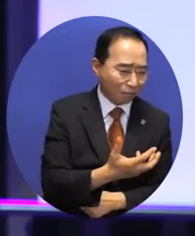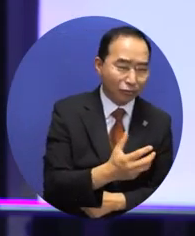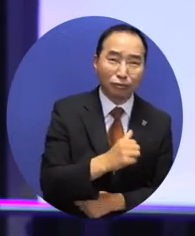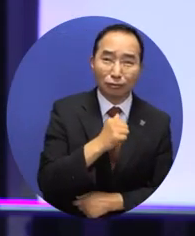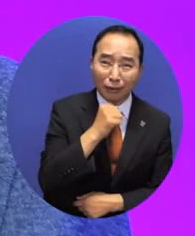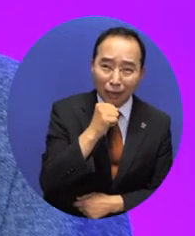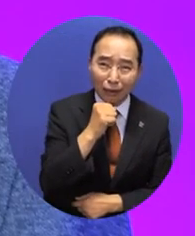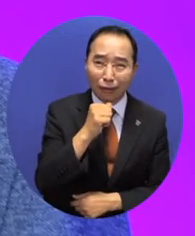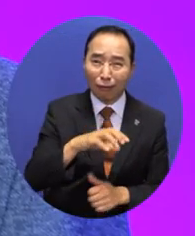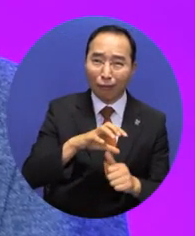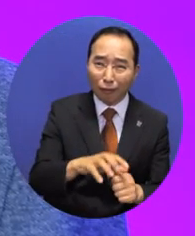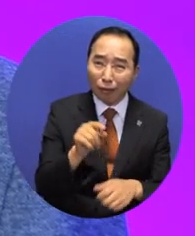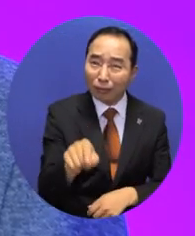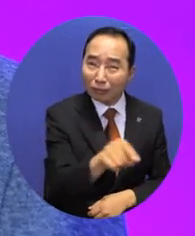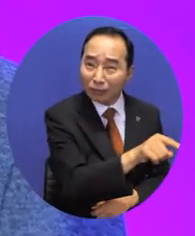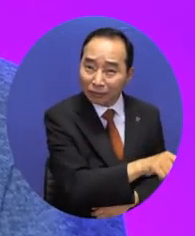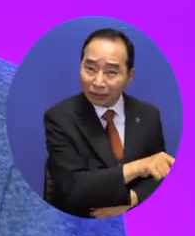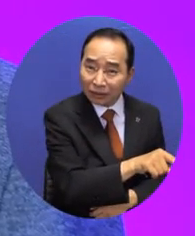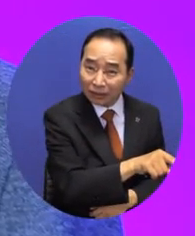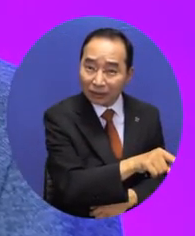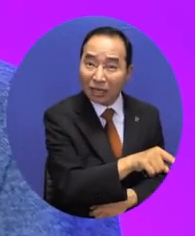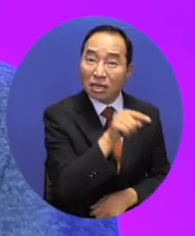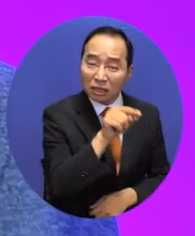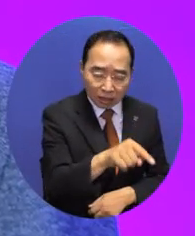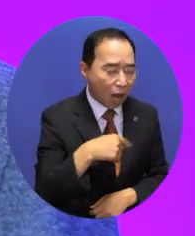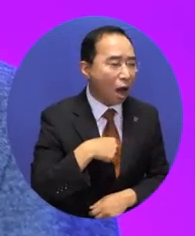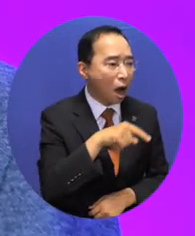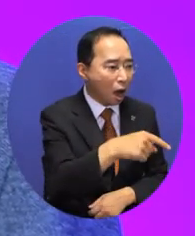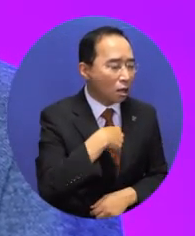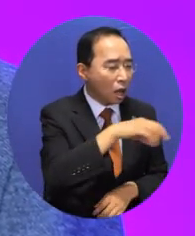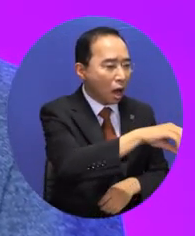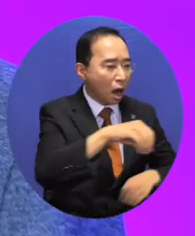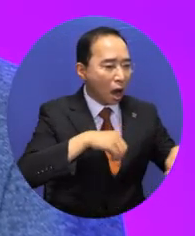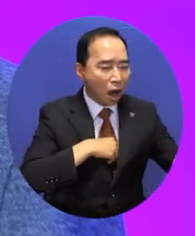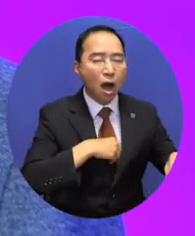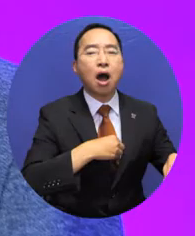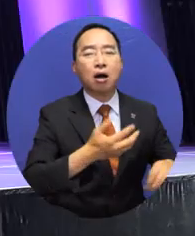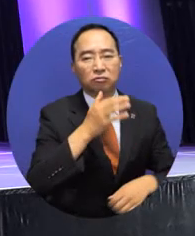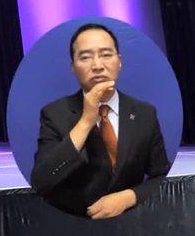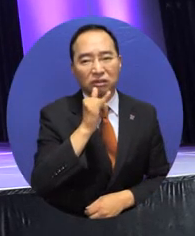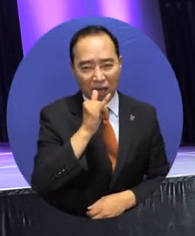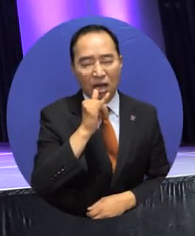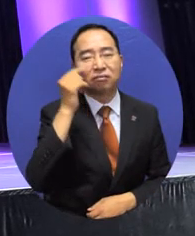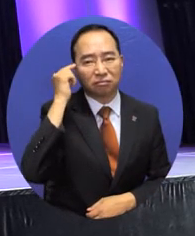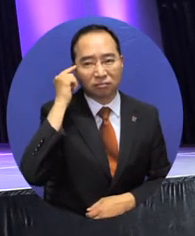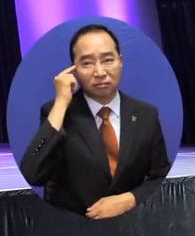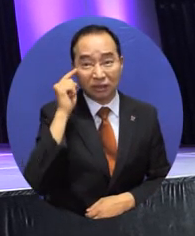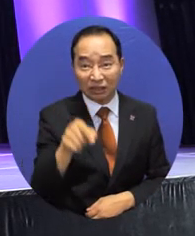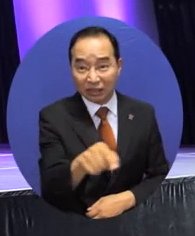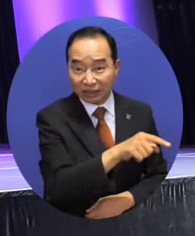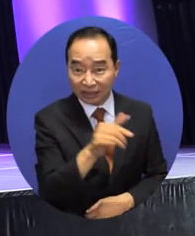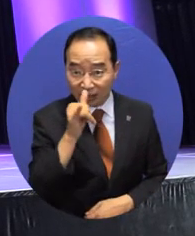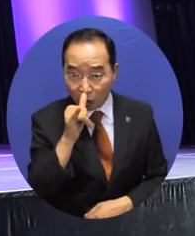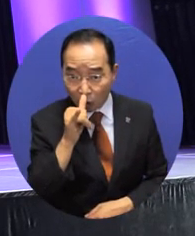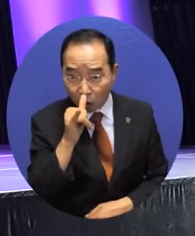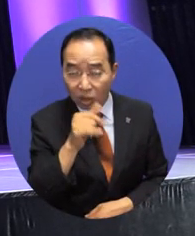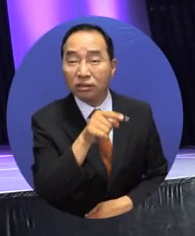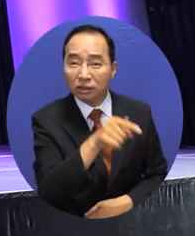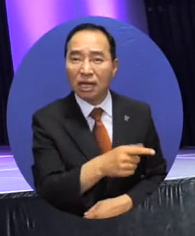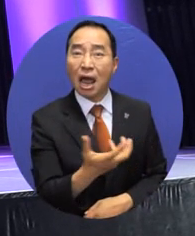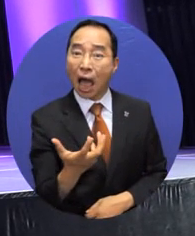자들, 그들이 당신 자신일 수도 있습니다. 그런 자들이 있을 때 그